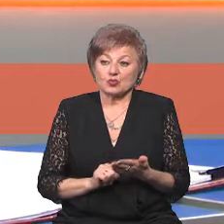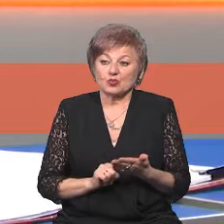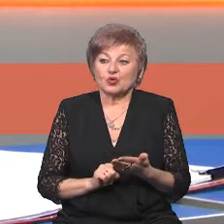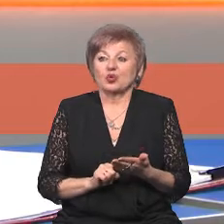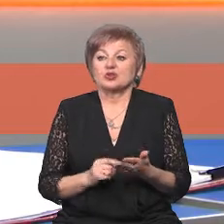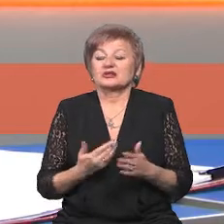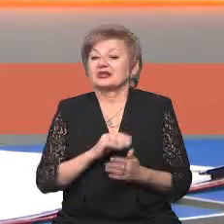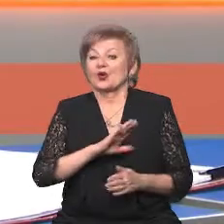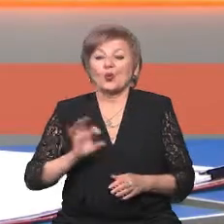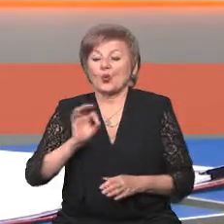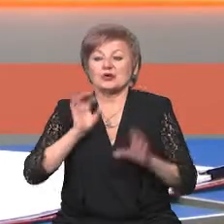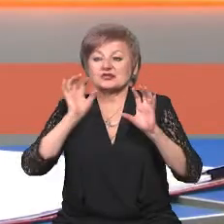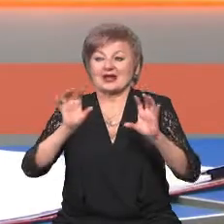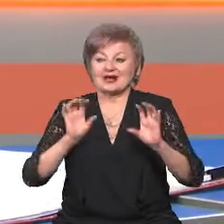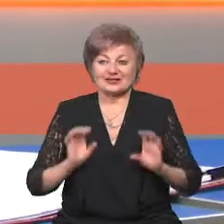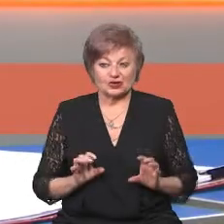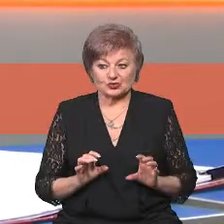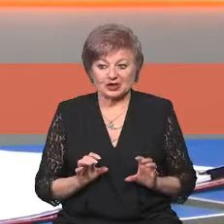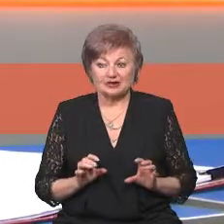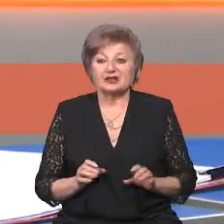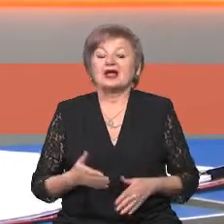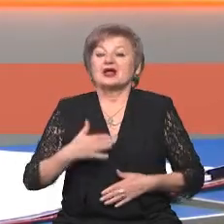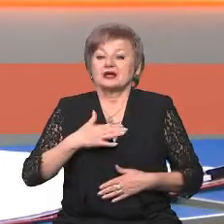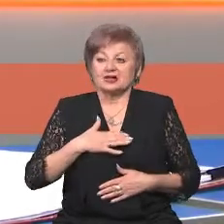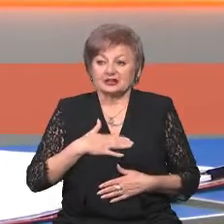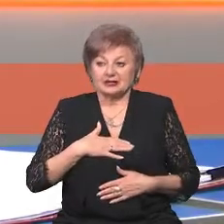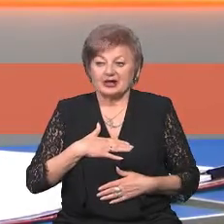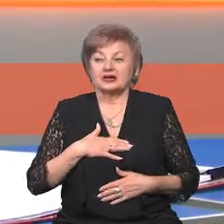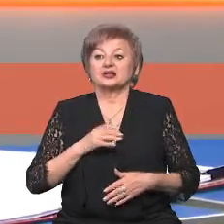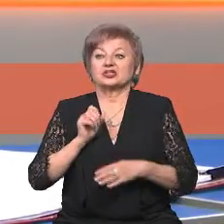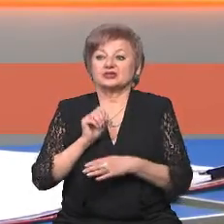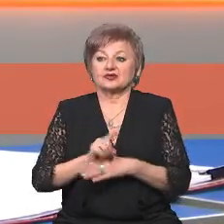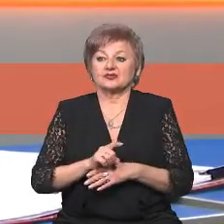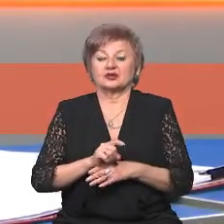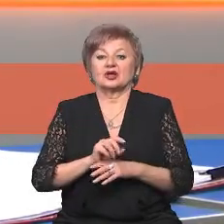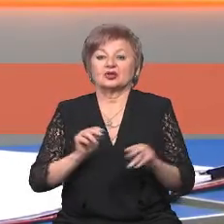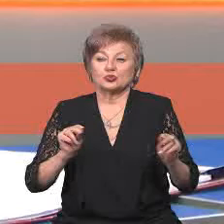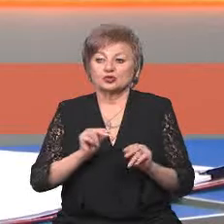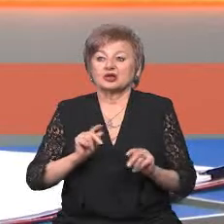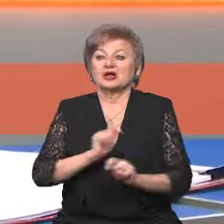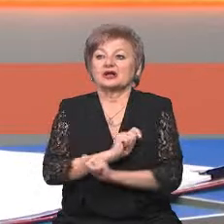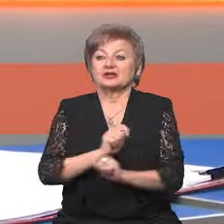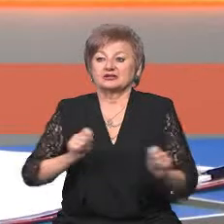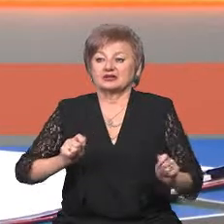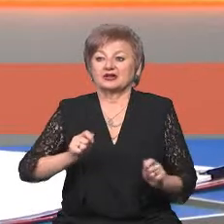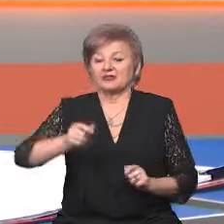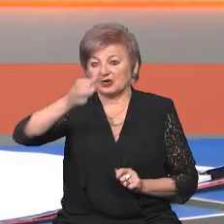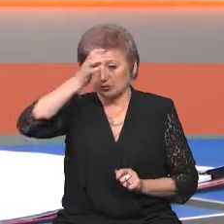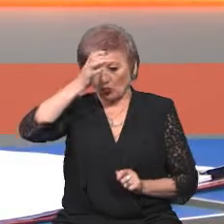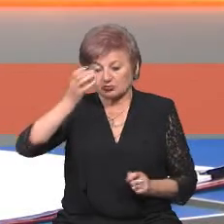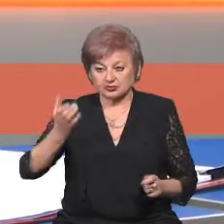колізії законодавства і хто як її трактує. Наше завдання освітян – надавати освітні